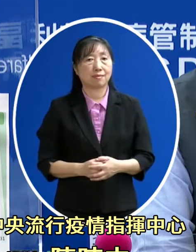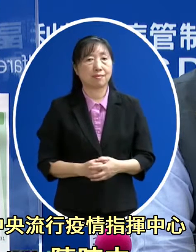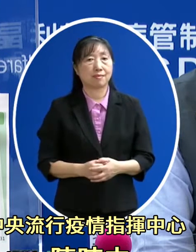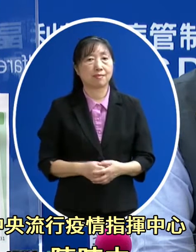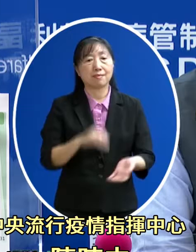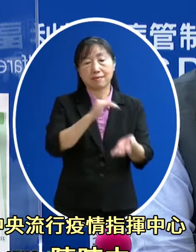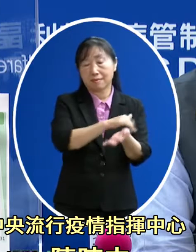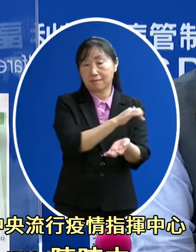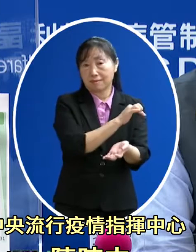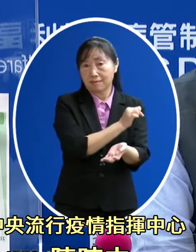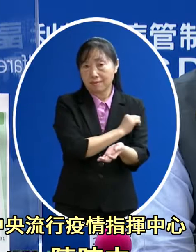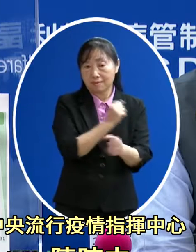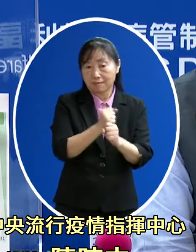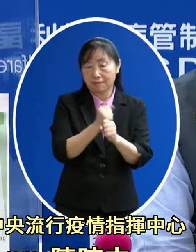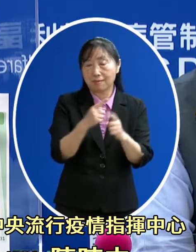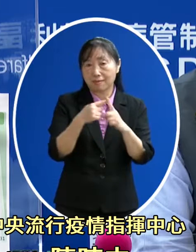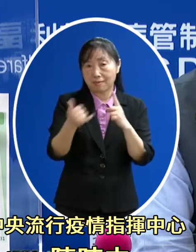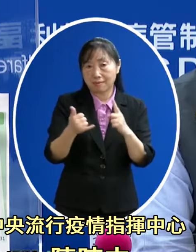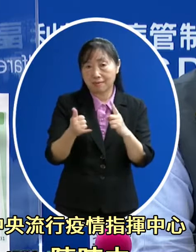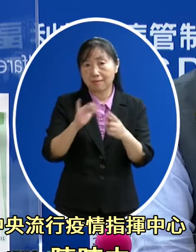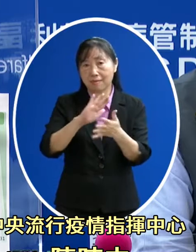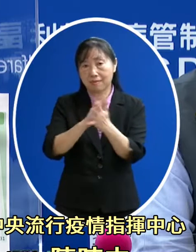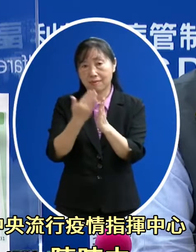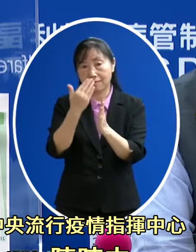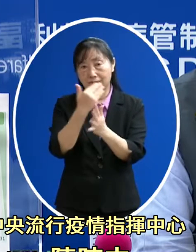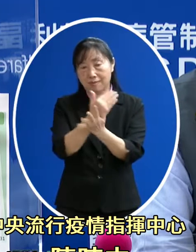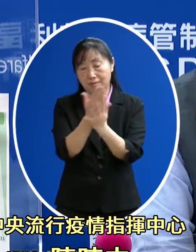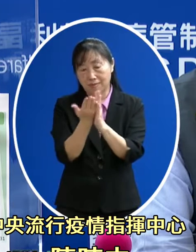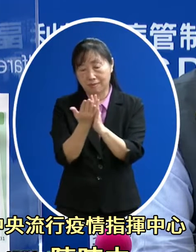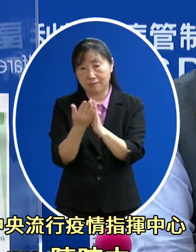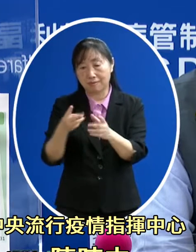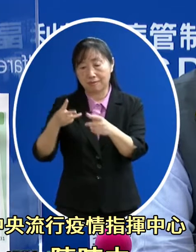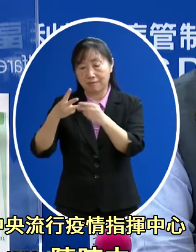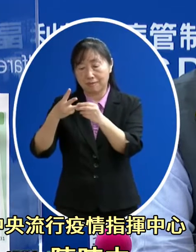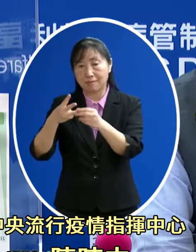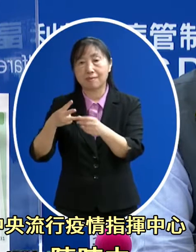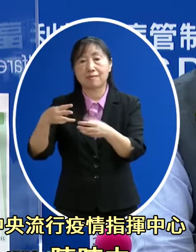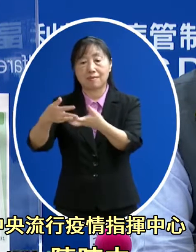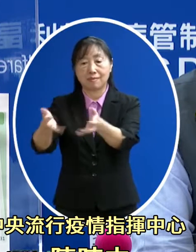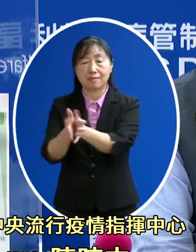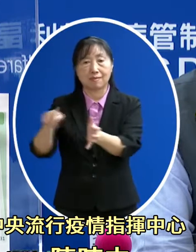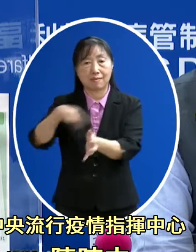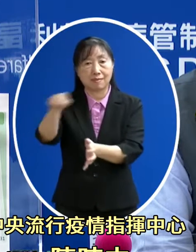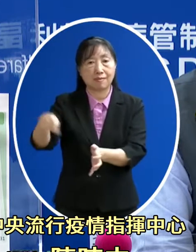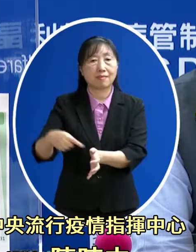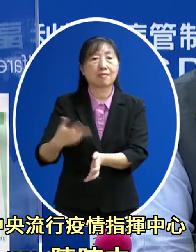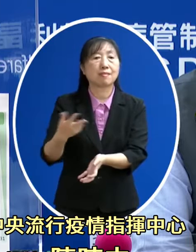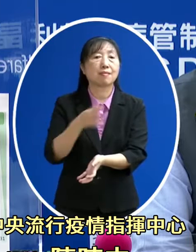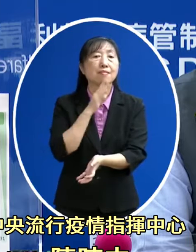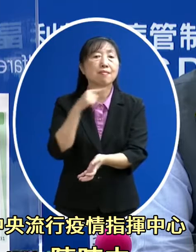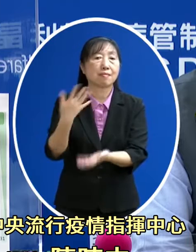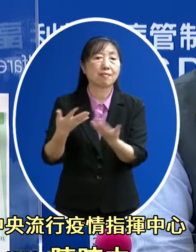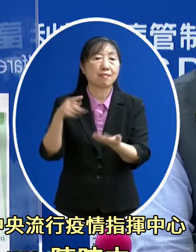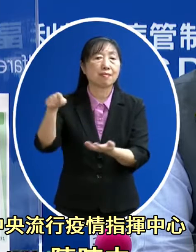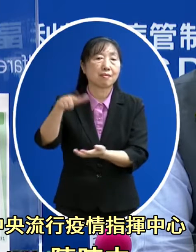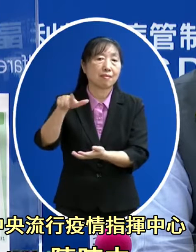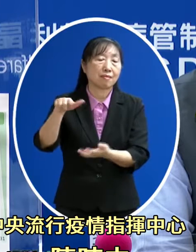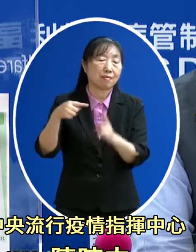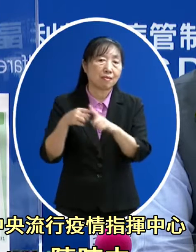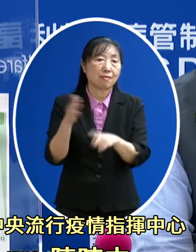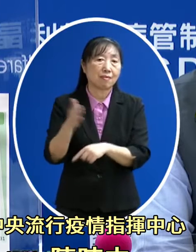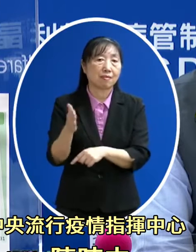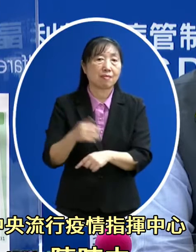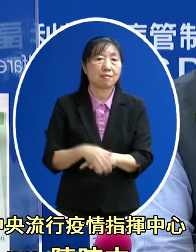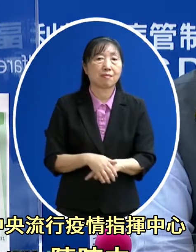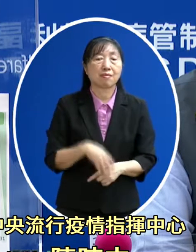一类医事人员的哈，第三类哈，这边有76000人。那然后应变医院、责任医院、